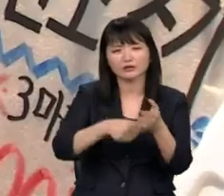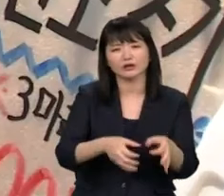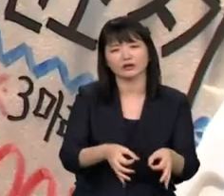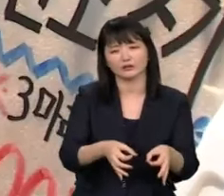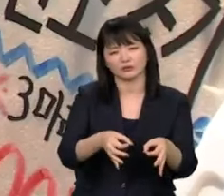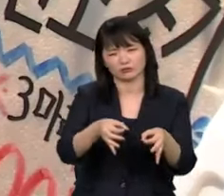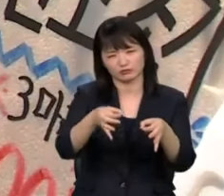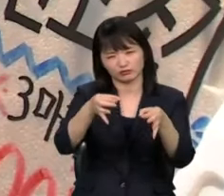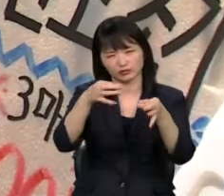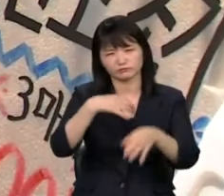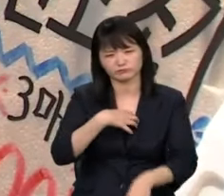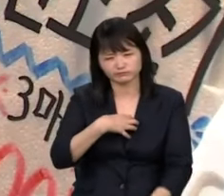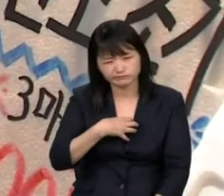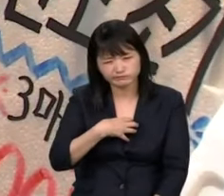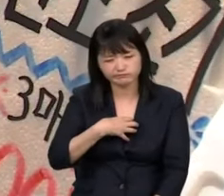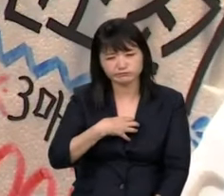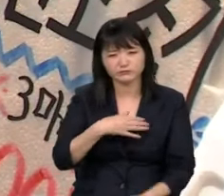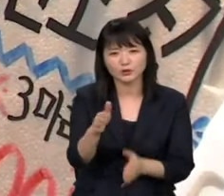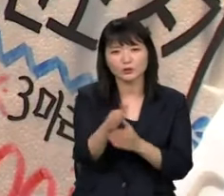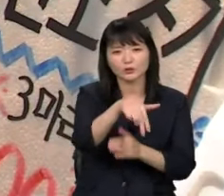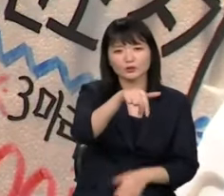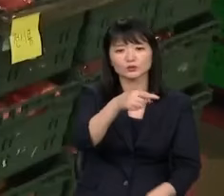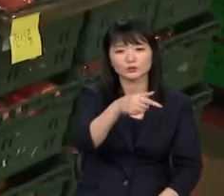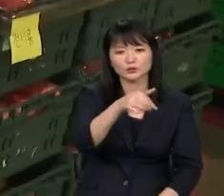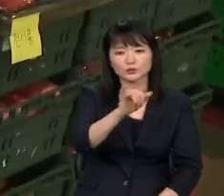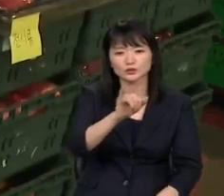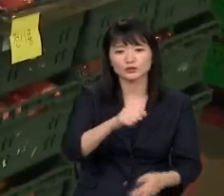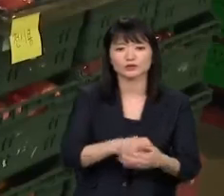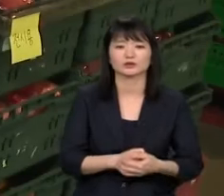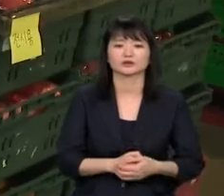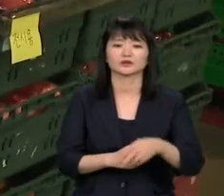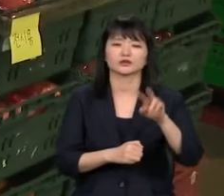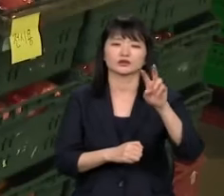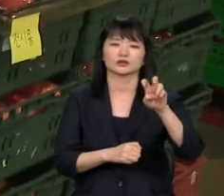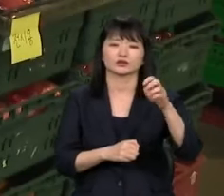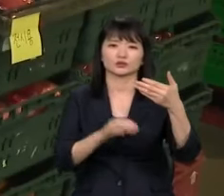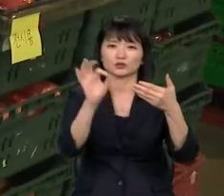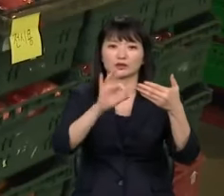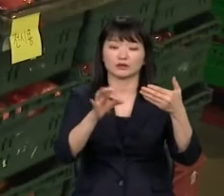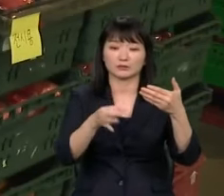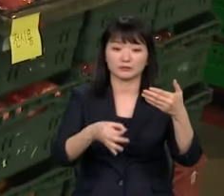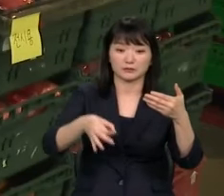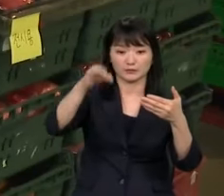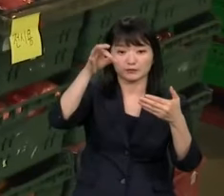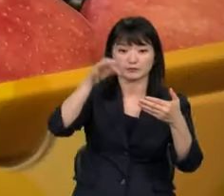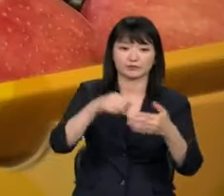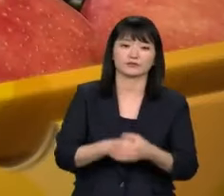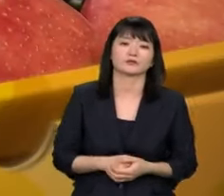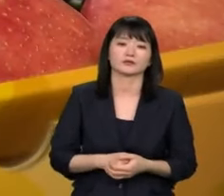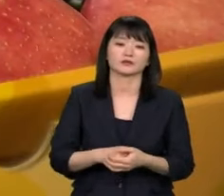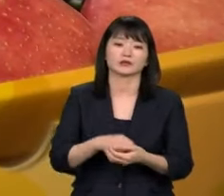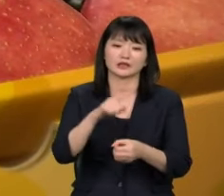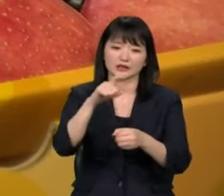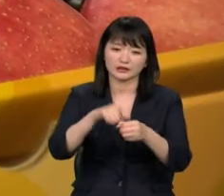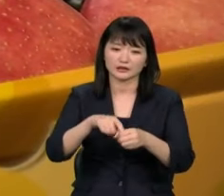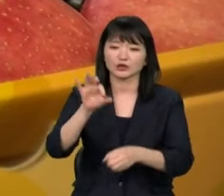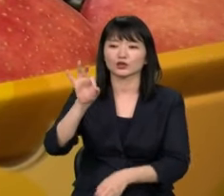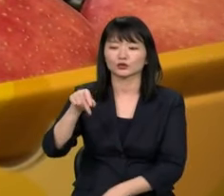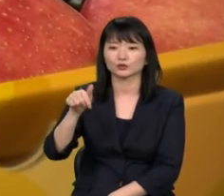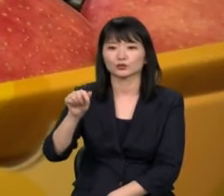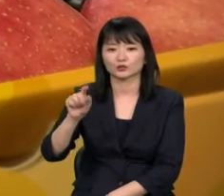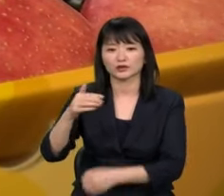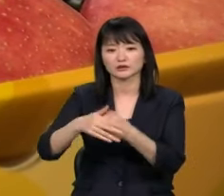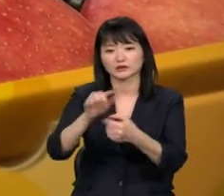추세입니다. 참조기는 3주 사이 29% 뛰었고 송편과 유과, 사과도 값이